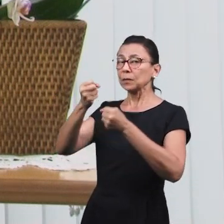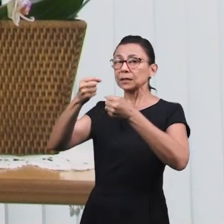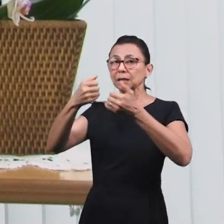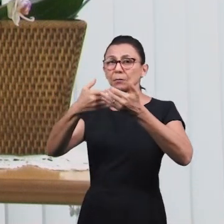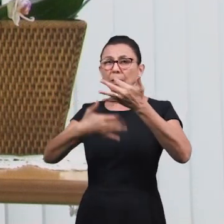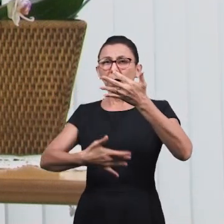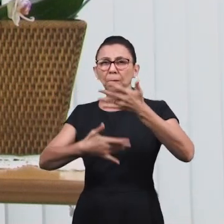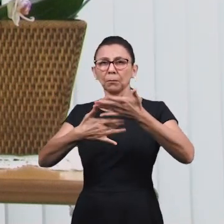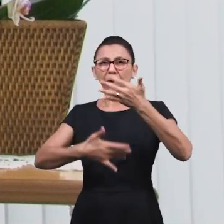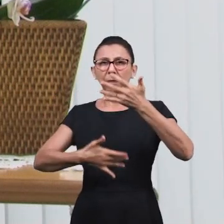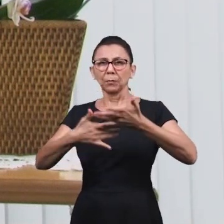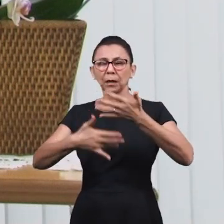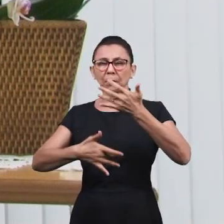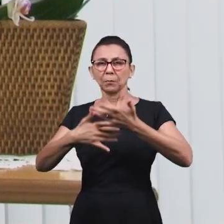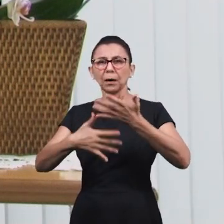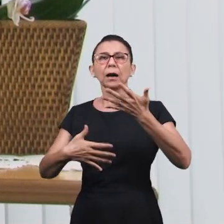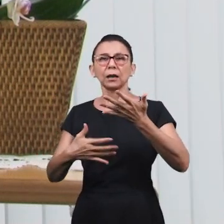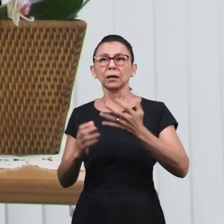Et les disciples